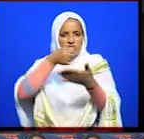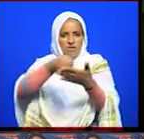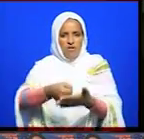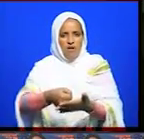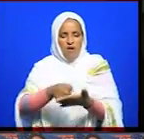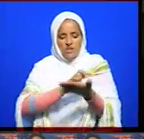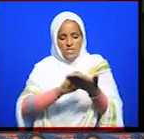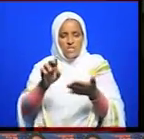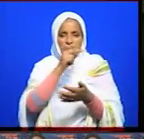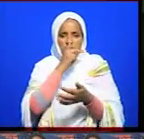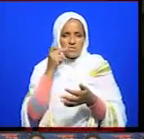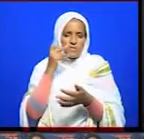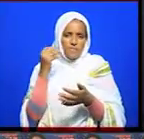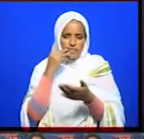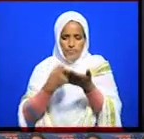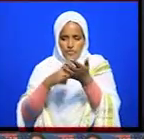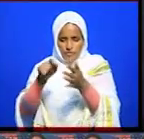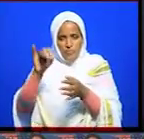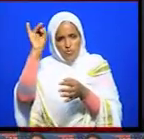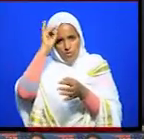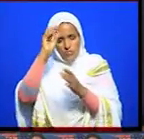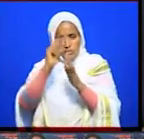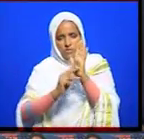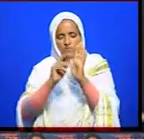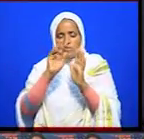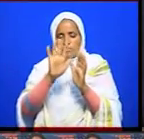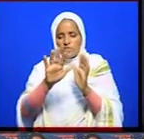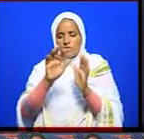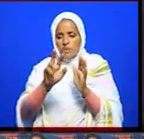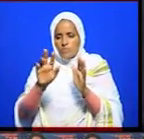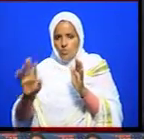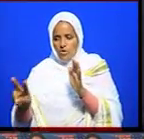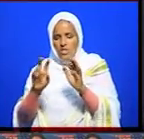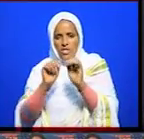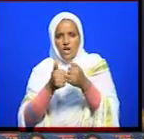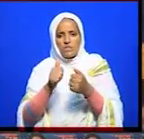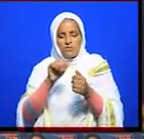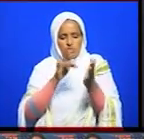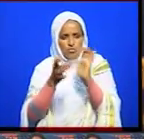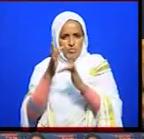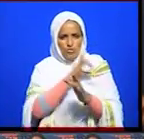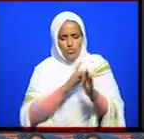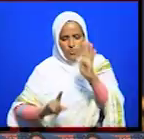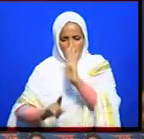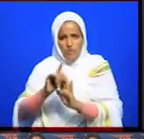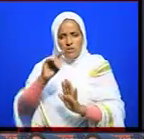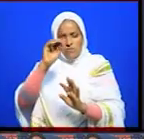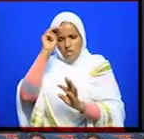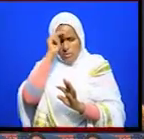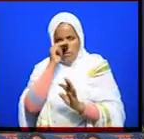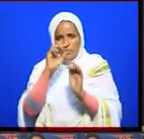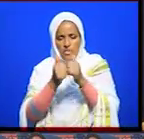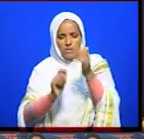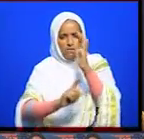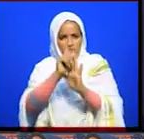ይላልና እናታችን ቅድስት ድንግል ማርያምም እዛው ሉቃስ 2:52 ኢየሱስ ክርስቶስ እንዴት እንዳደገ በጥበብ በሞገስ በቁመት